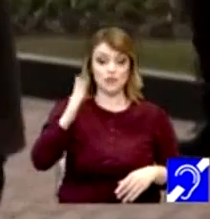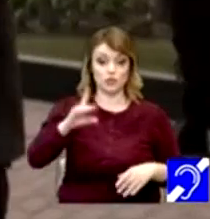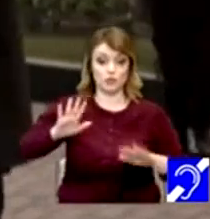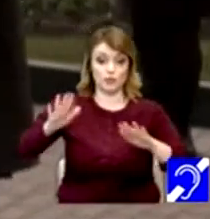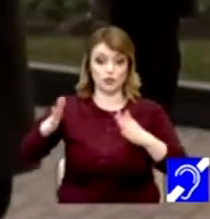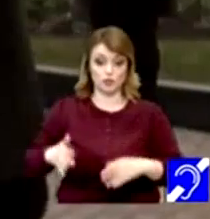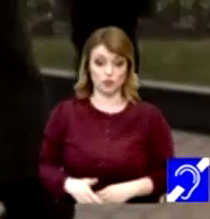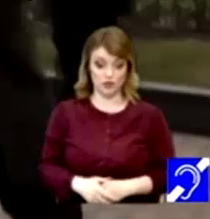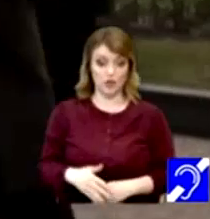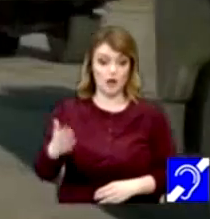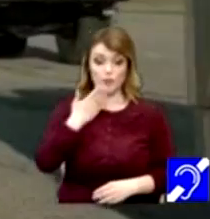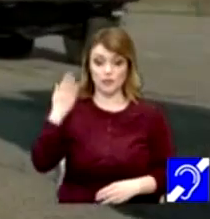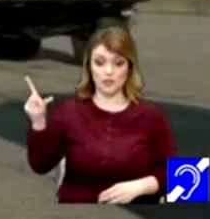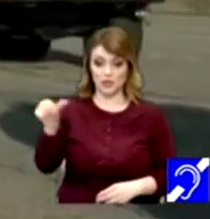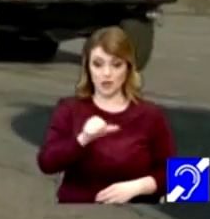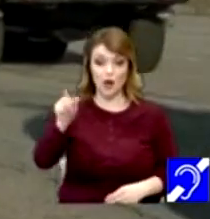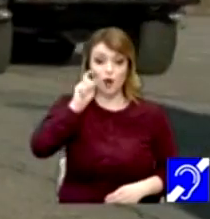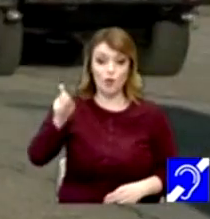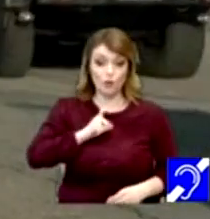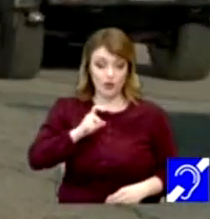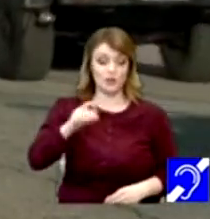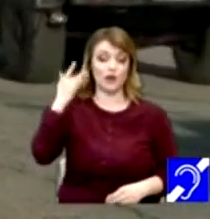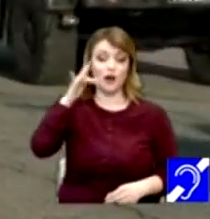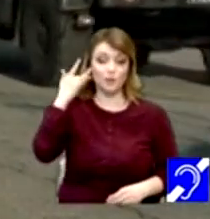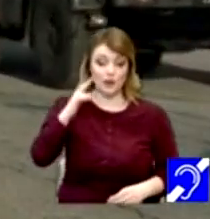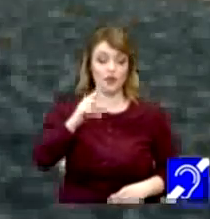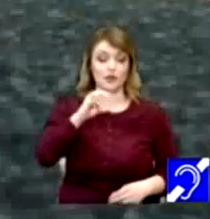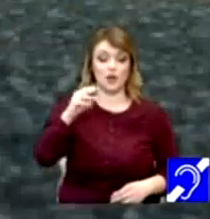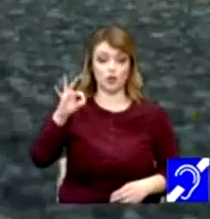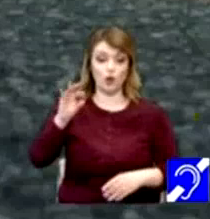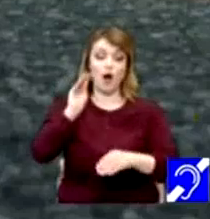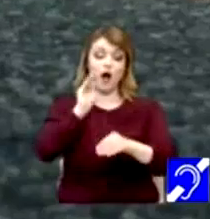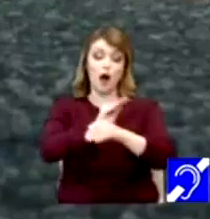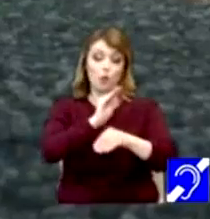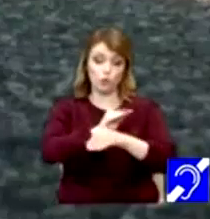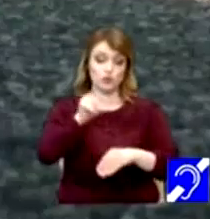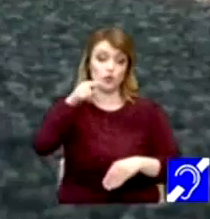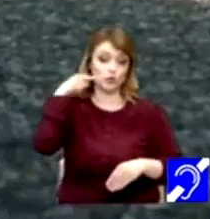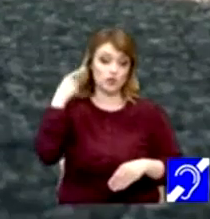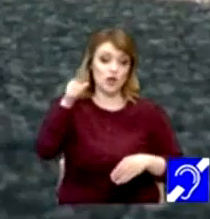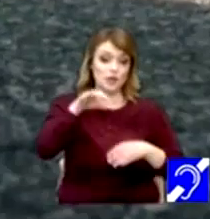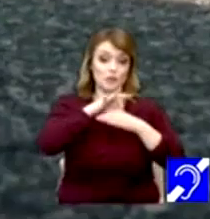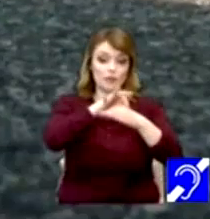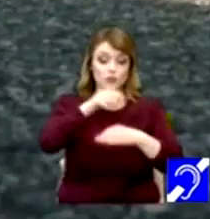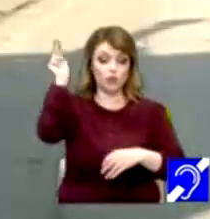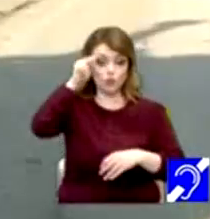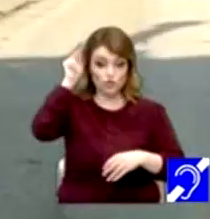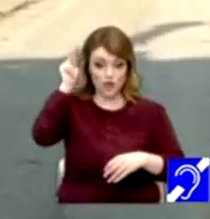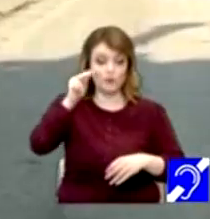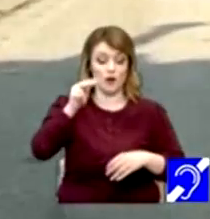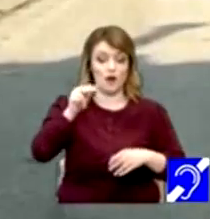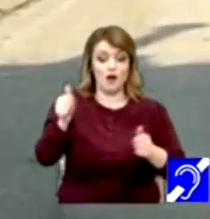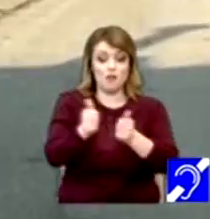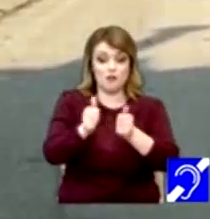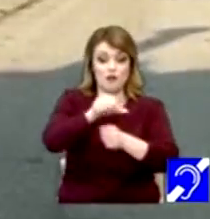criză declanșată în ultimele săptămâni. Ucraina, Statele Unite și NATO au acuzat Rusia că desfășoară trupe în apropierea frontierei în mod provocator.